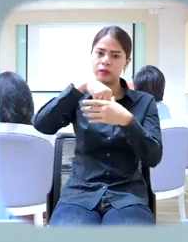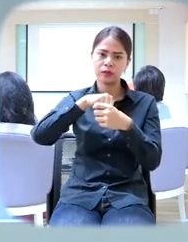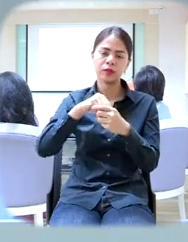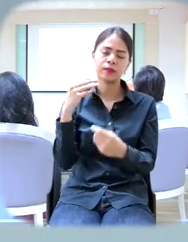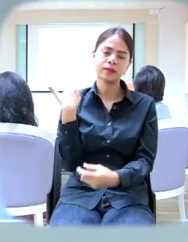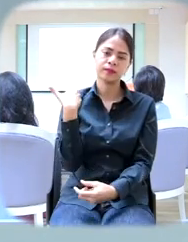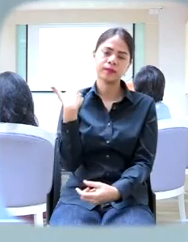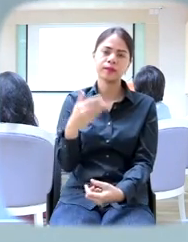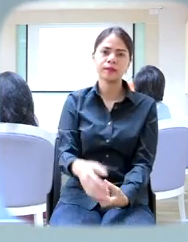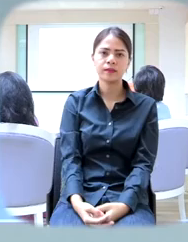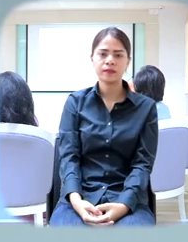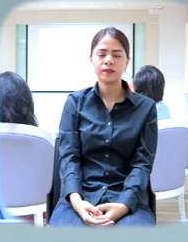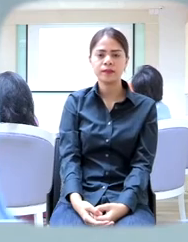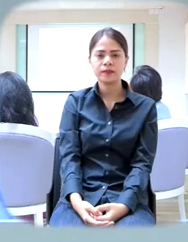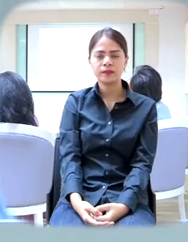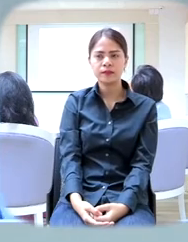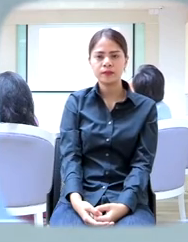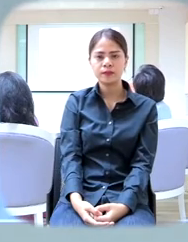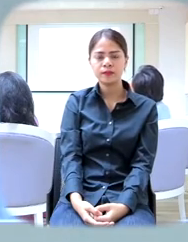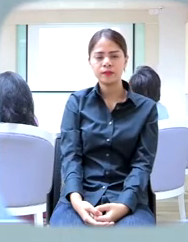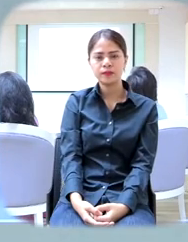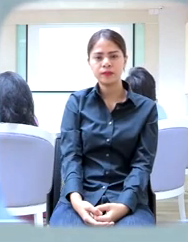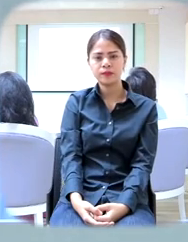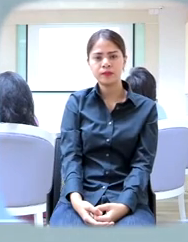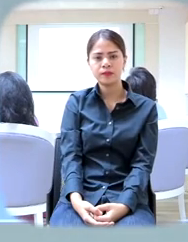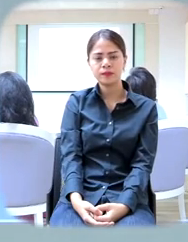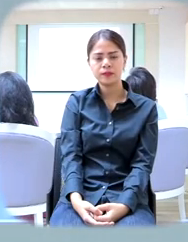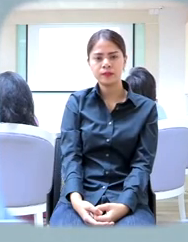So now I will cite some examples